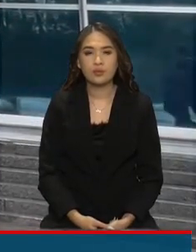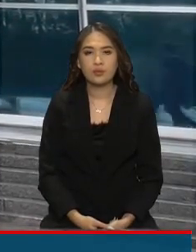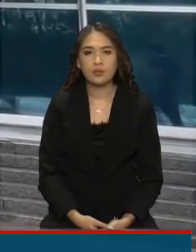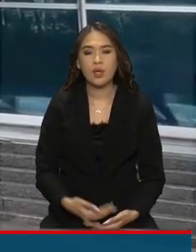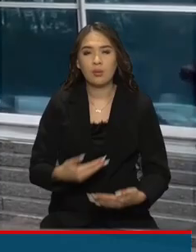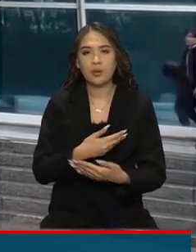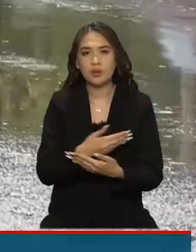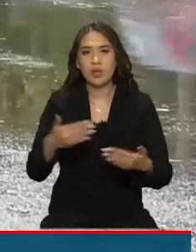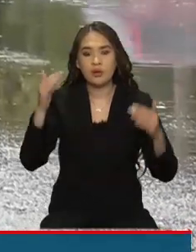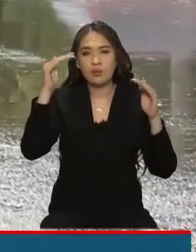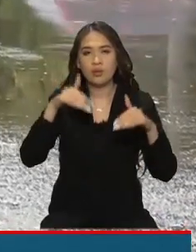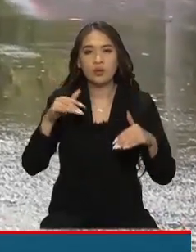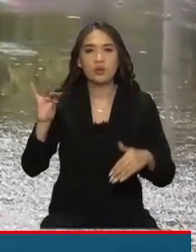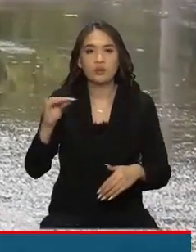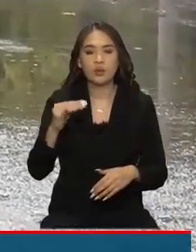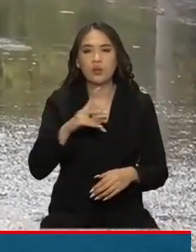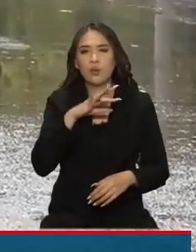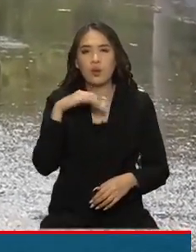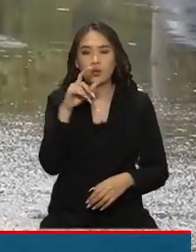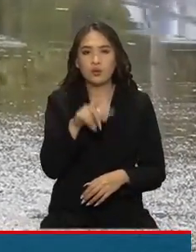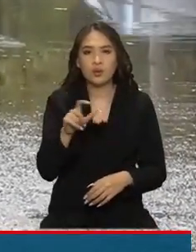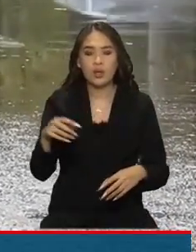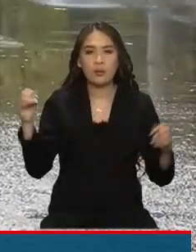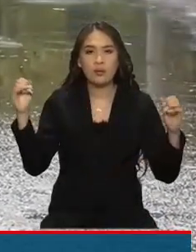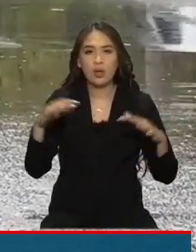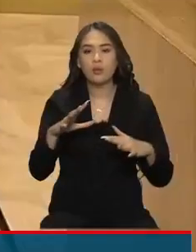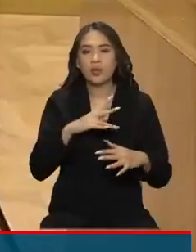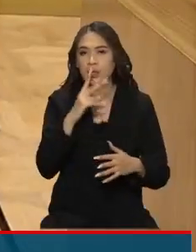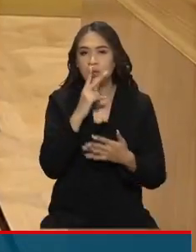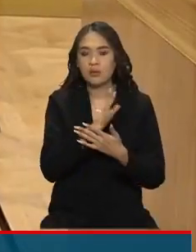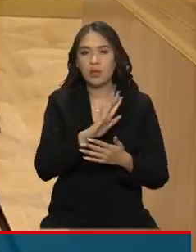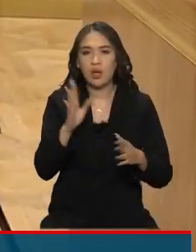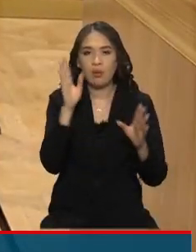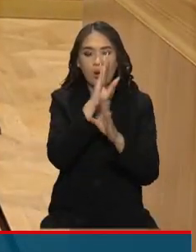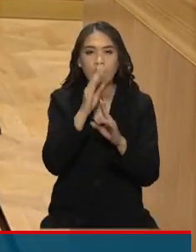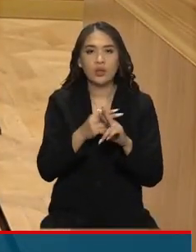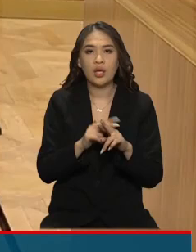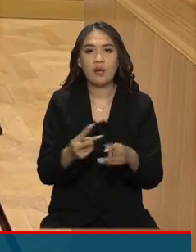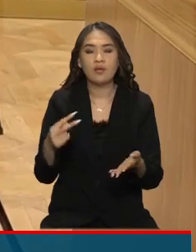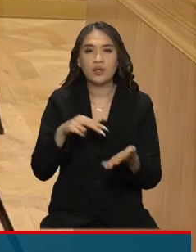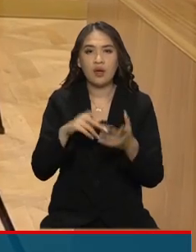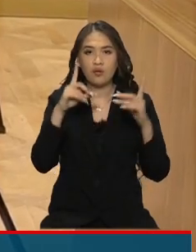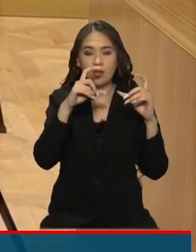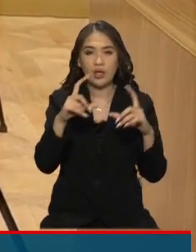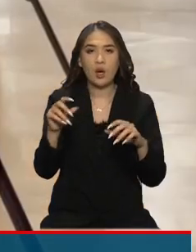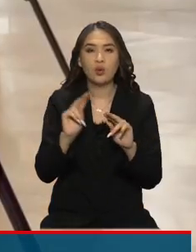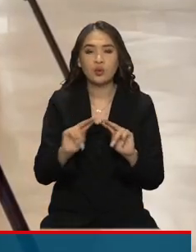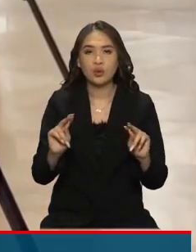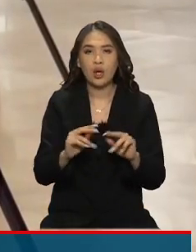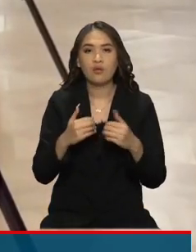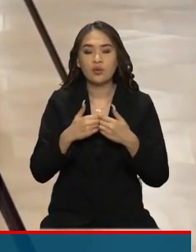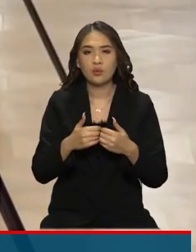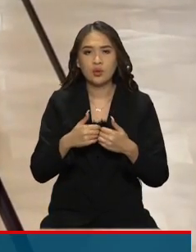Поздравить колледж с вековым юбилеем пришло много людей, и это несмотря на погоду. В фойе была организована выставка фотографий учителей и